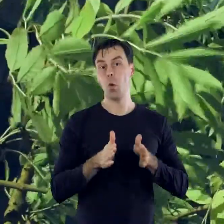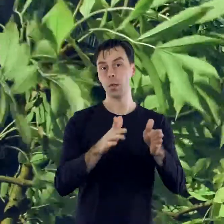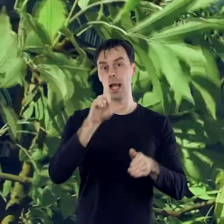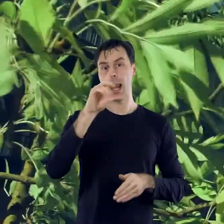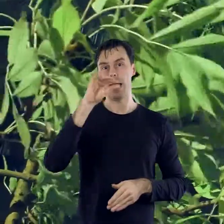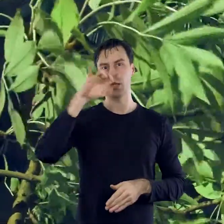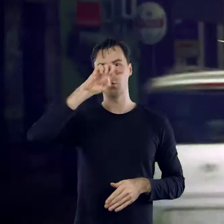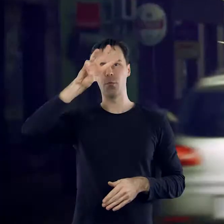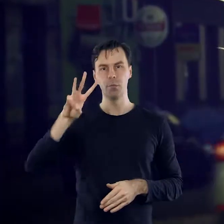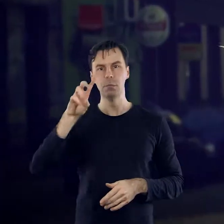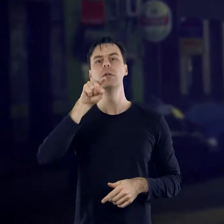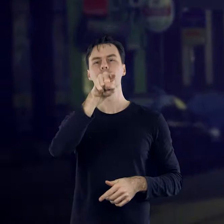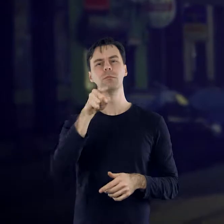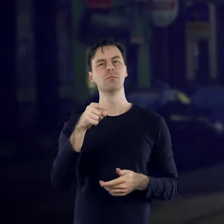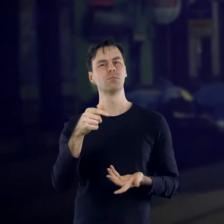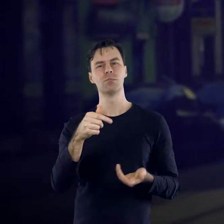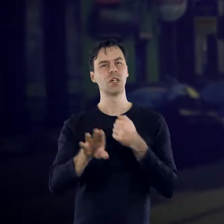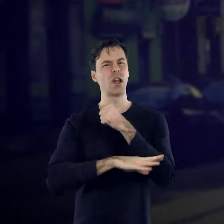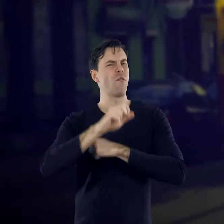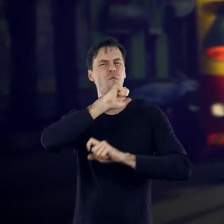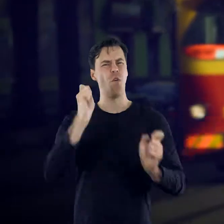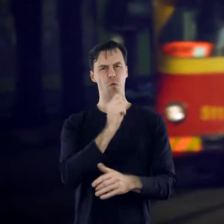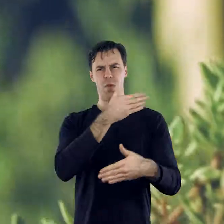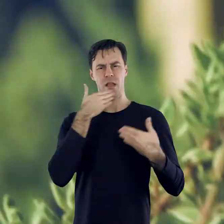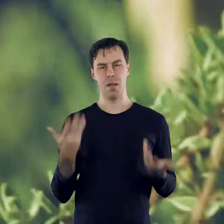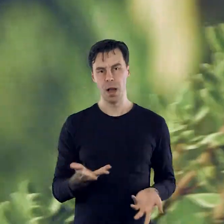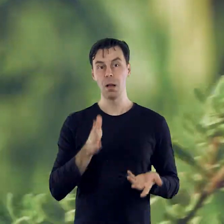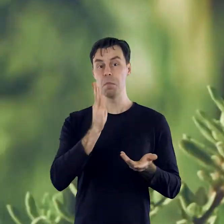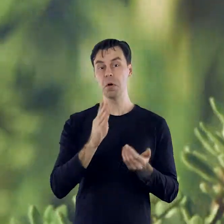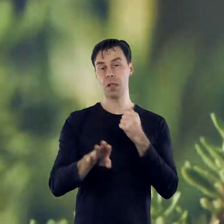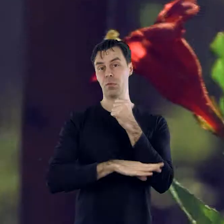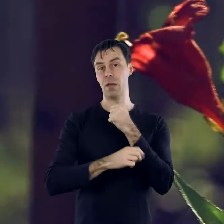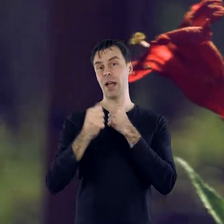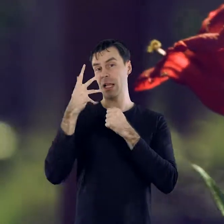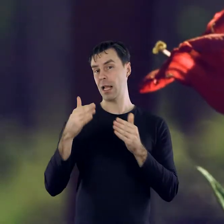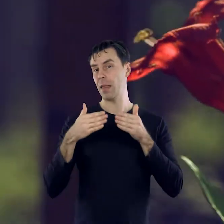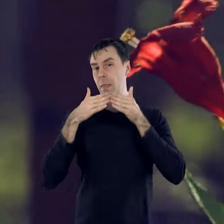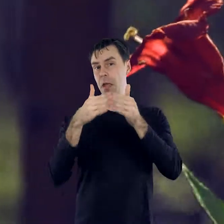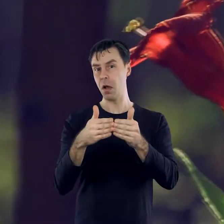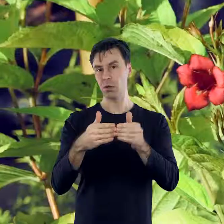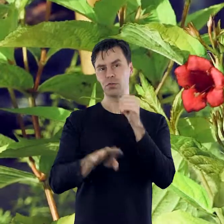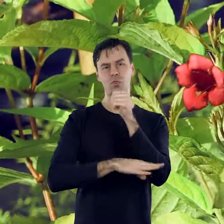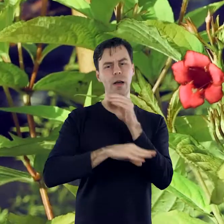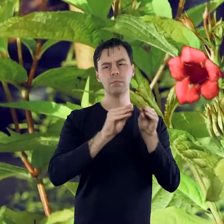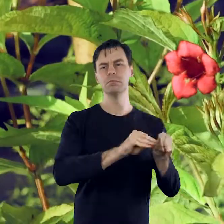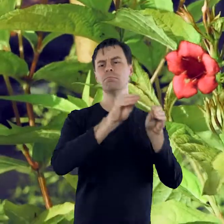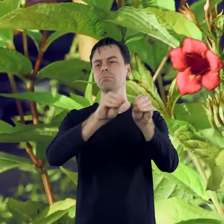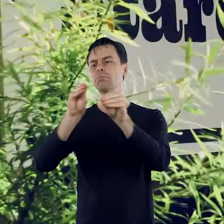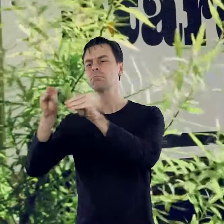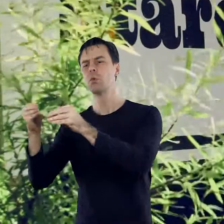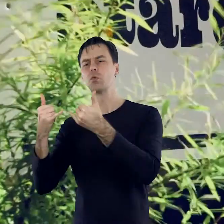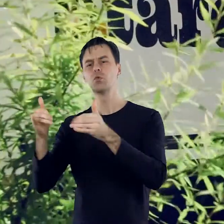początku przy ulicy Legionów, przy której rzeczywiście drzew nie ma w ogóle. Później drzewa przez kilka tygodni wędrowały po takich